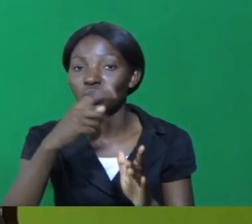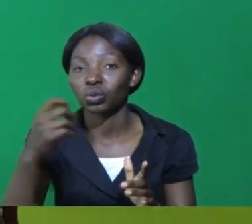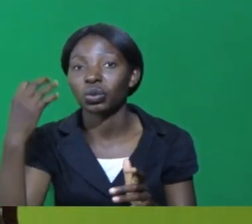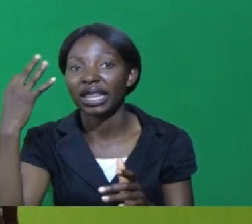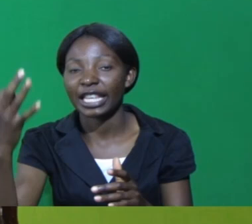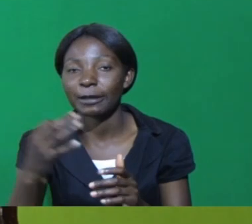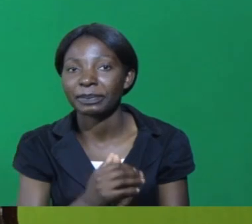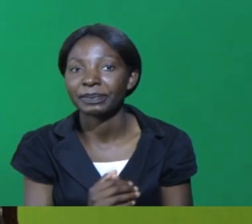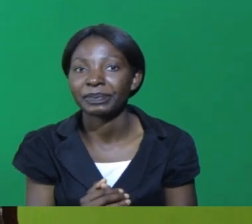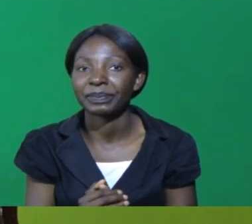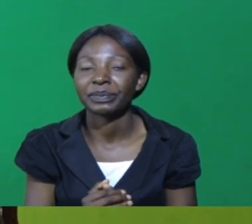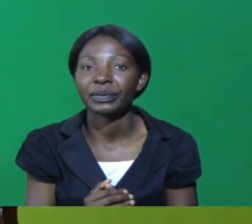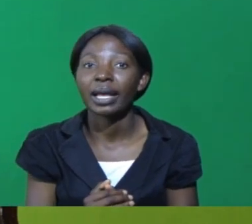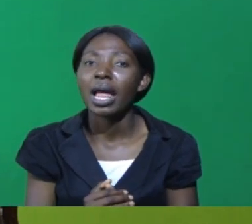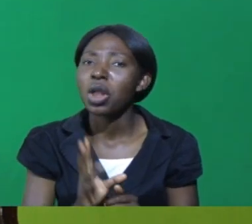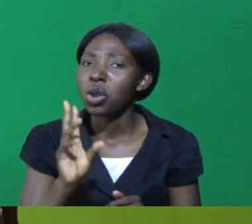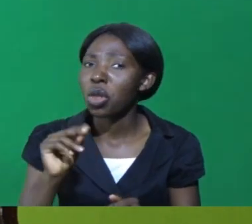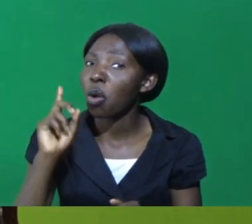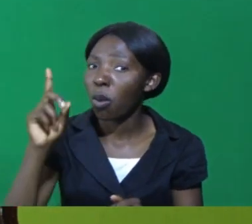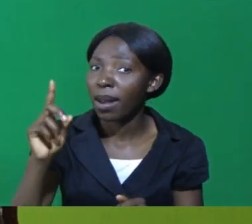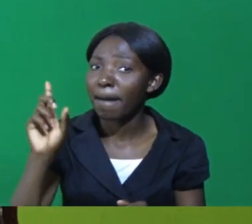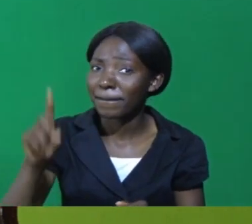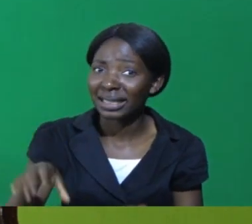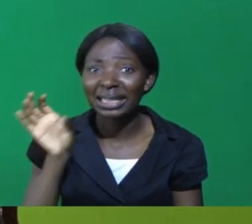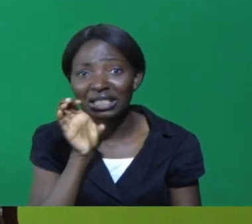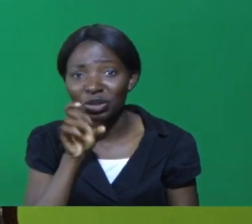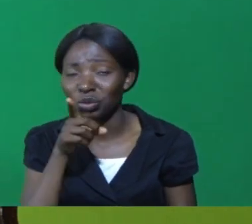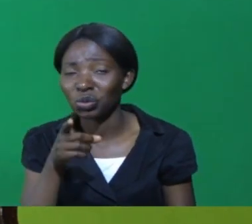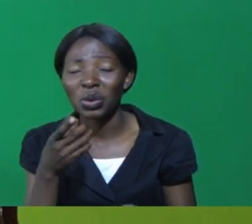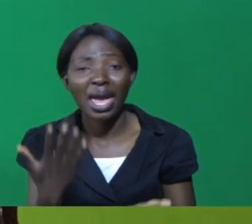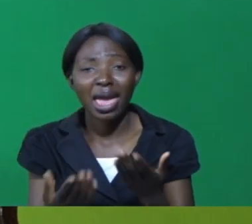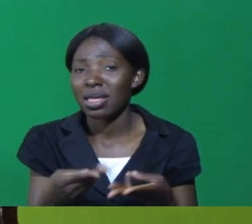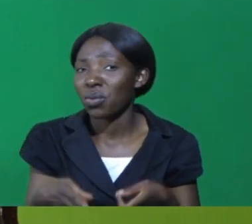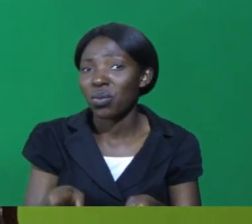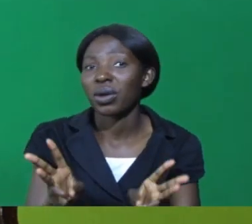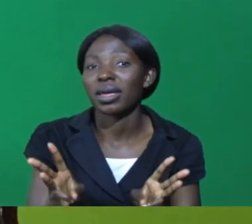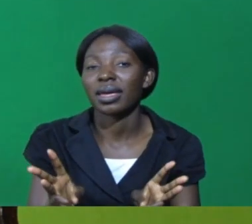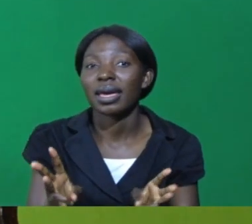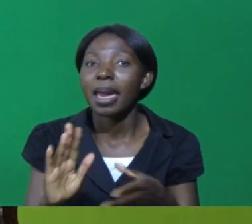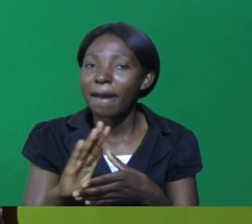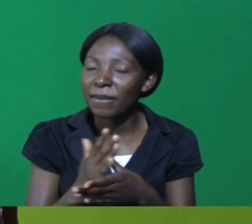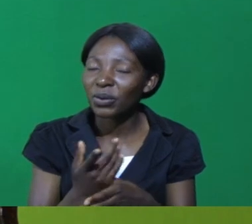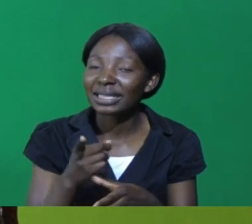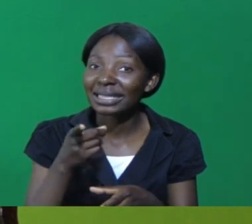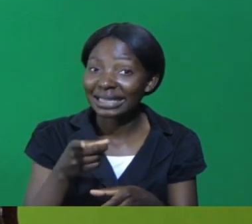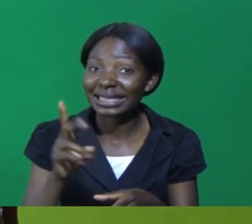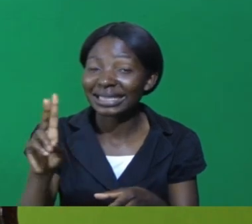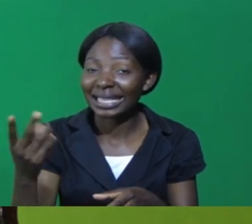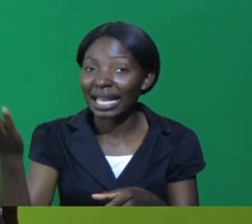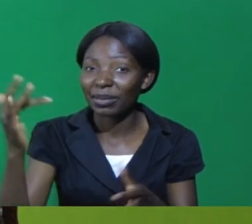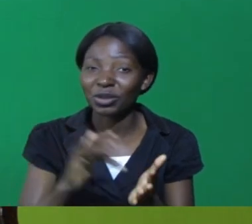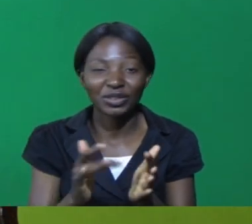2 verse ndeya 3. Ngakurege kuva nomunhu unokunyengerai nomutoo upi noupi, nokuti harisviki